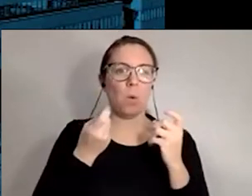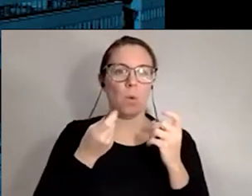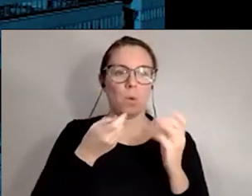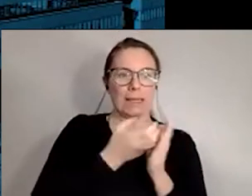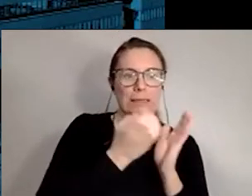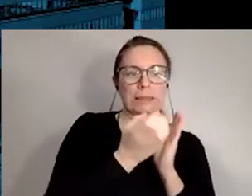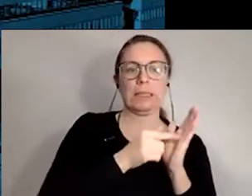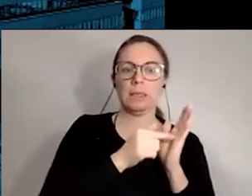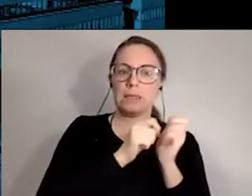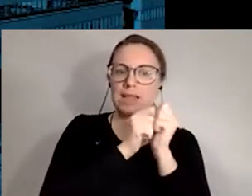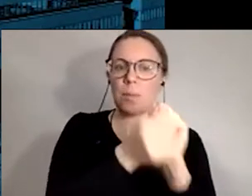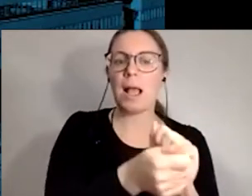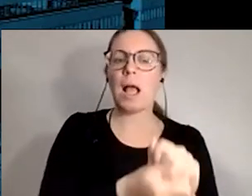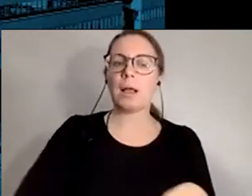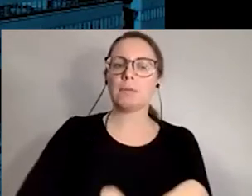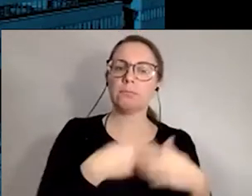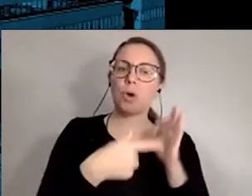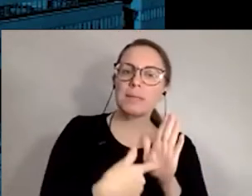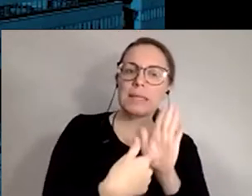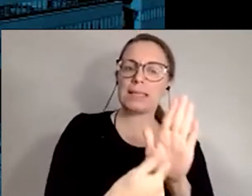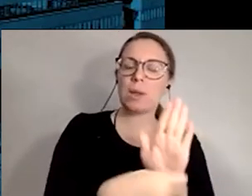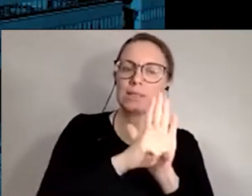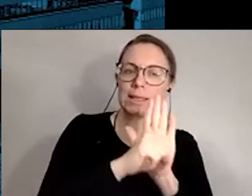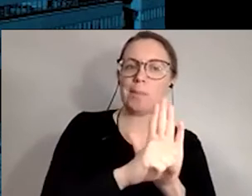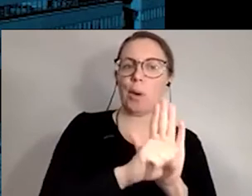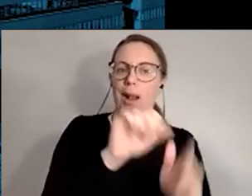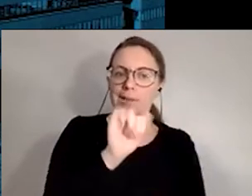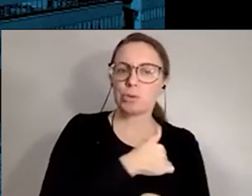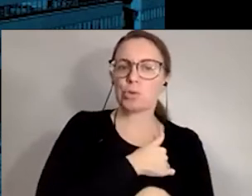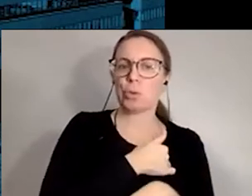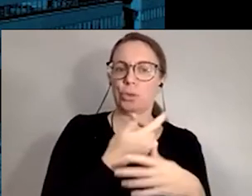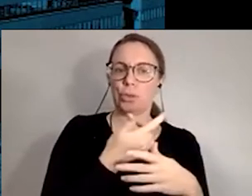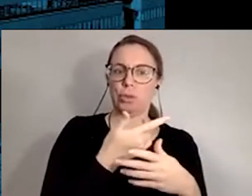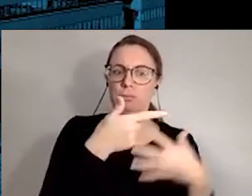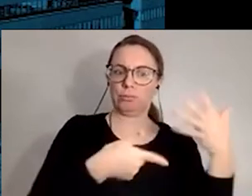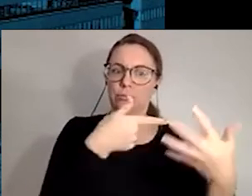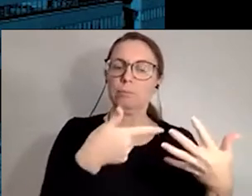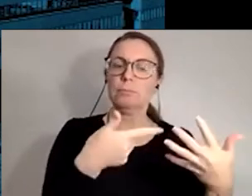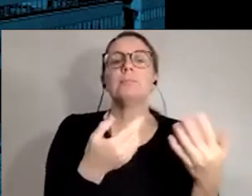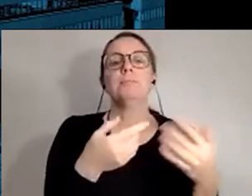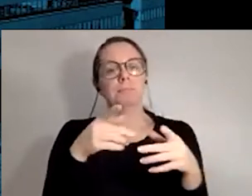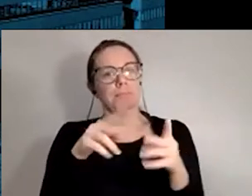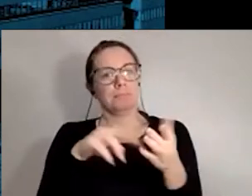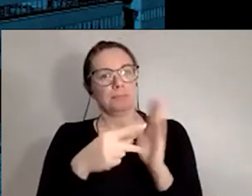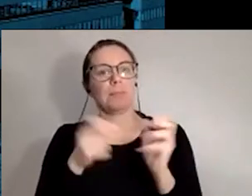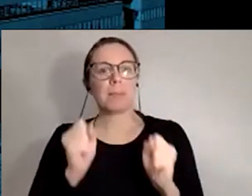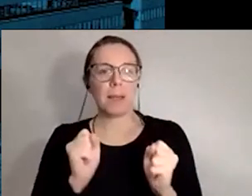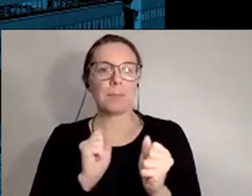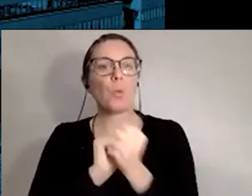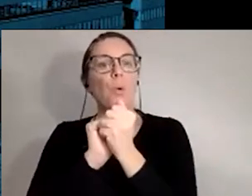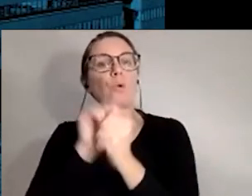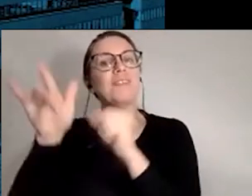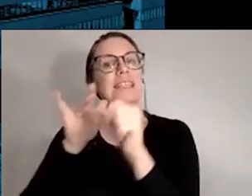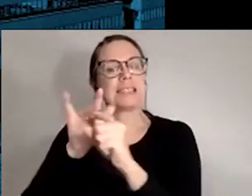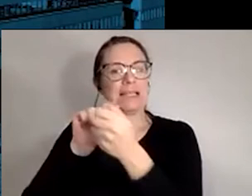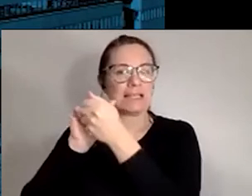des symboles, des représentations, des attitudes et participent ainsi à transformer l'université et